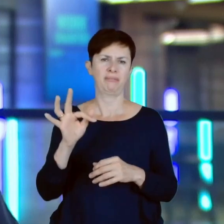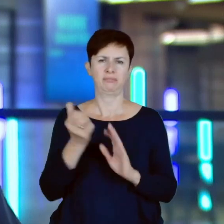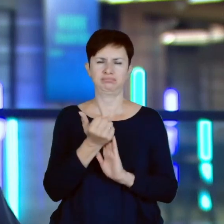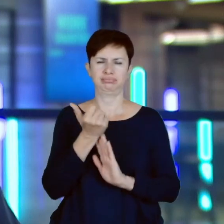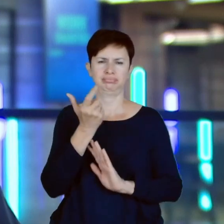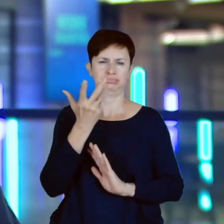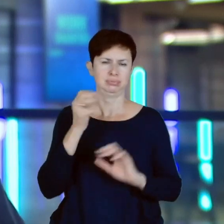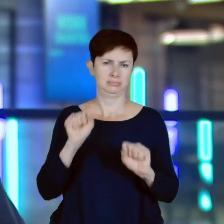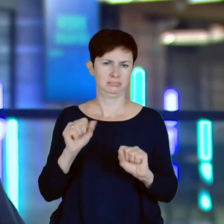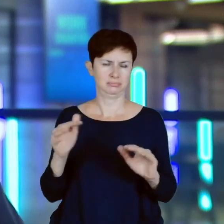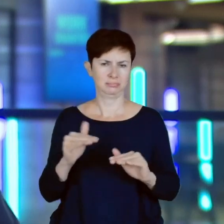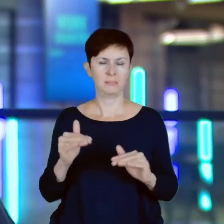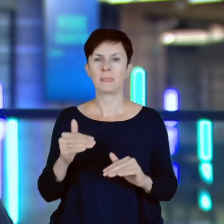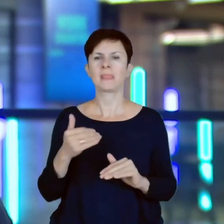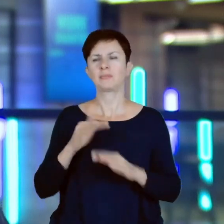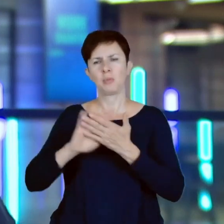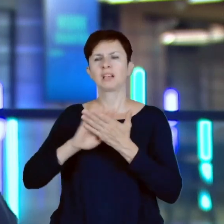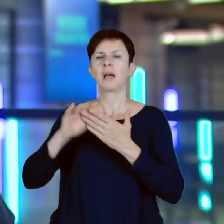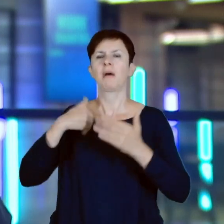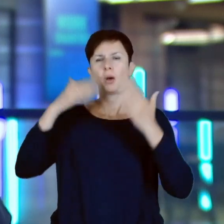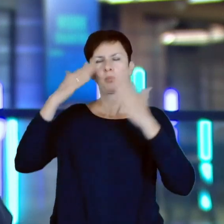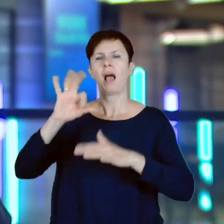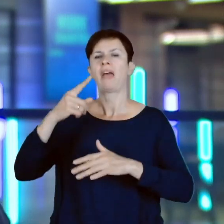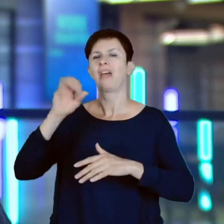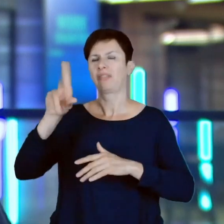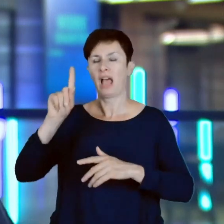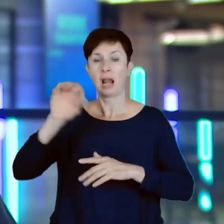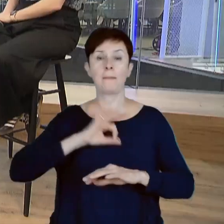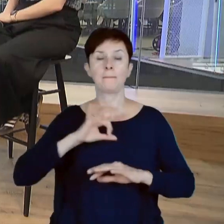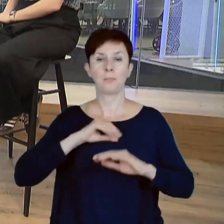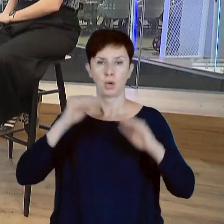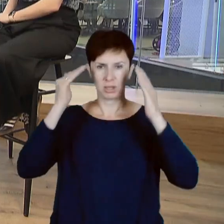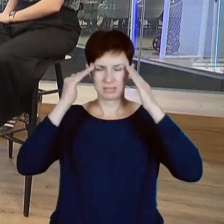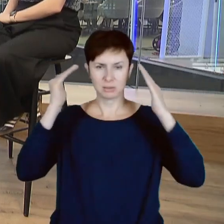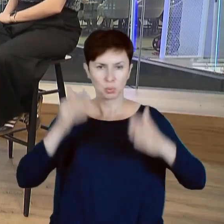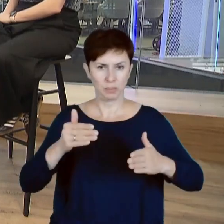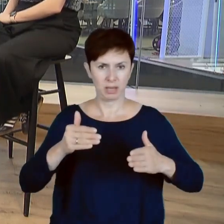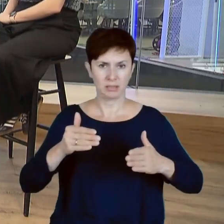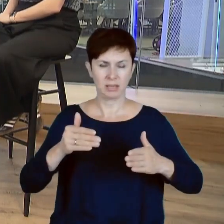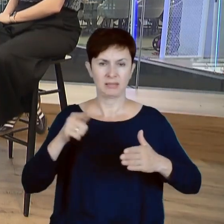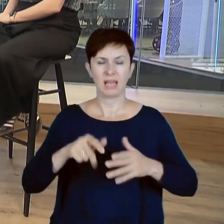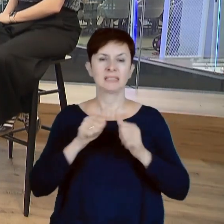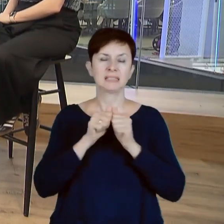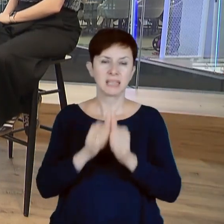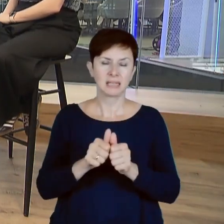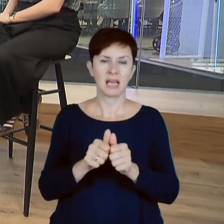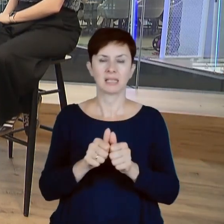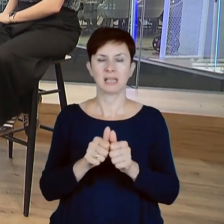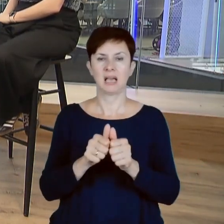umownie mówię o tym ADHD, ale moje stany skupienia się na zadaniach, moje